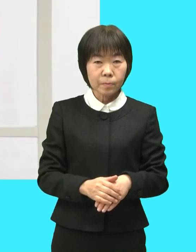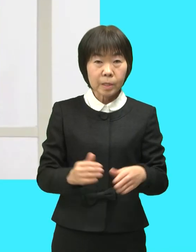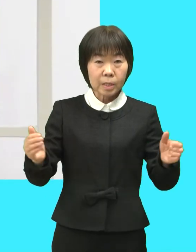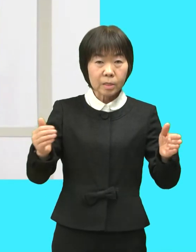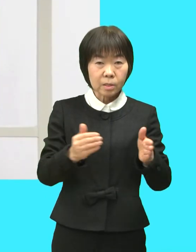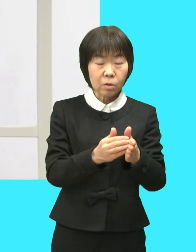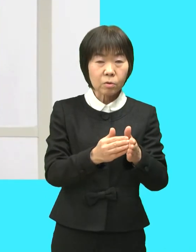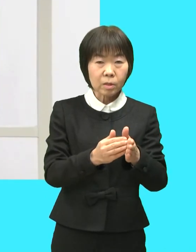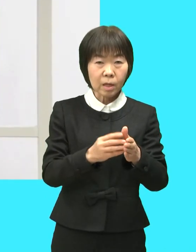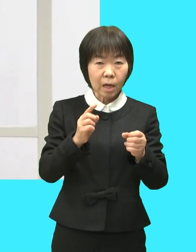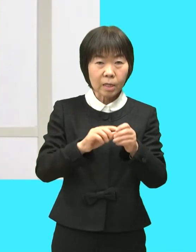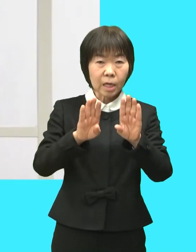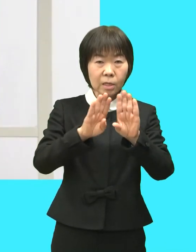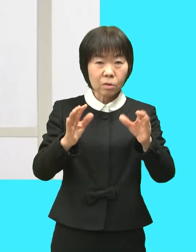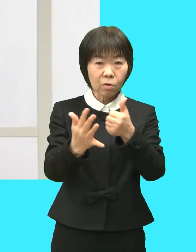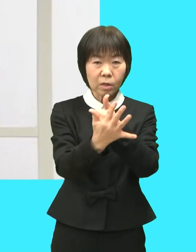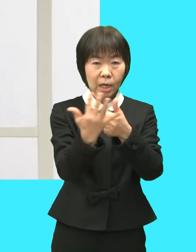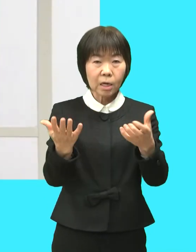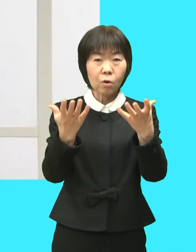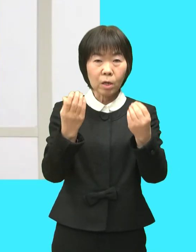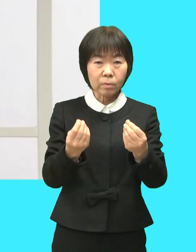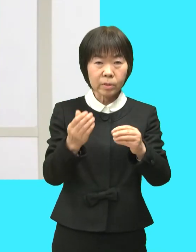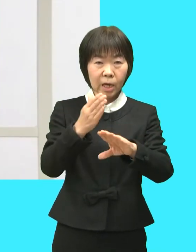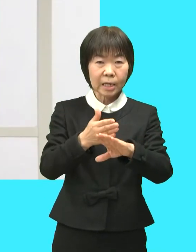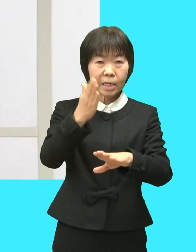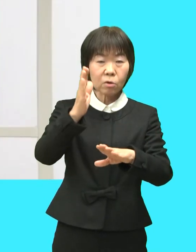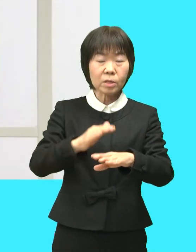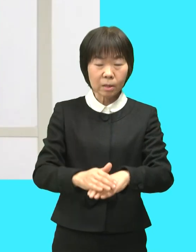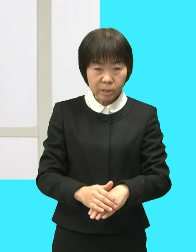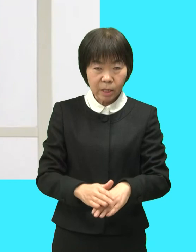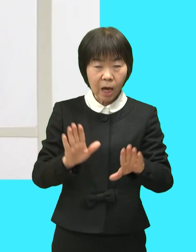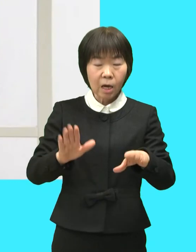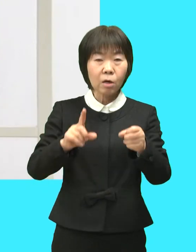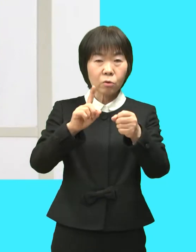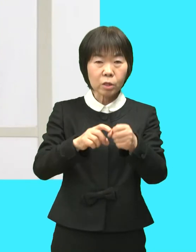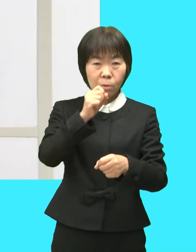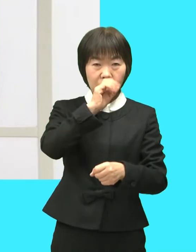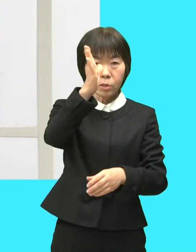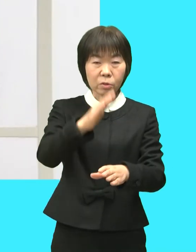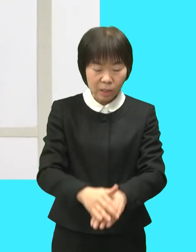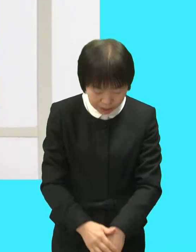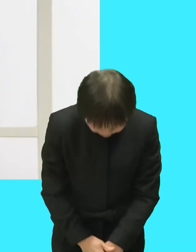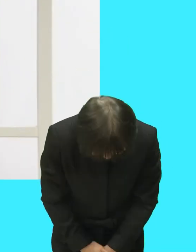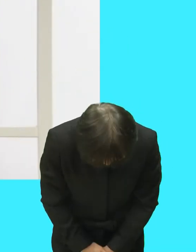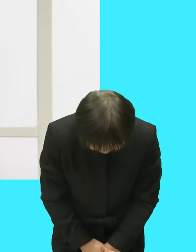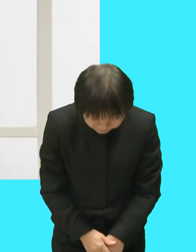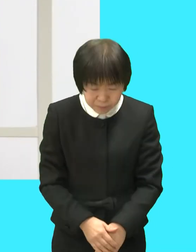上で年頭会見を終了いたします。 ありがとうございました。今年もよろしくお願いします。